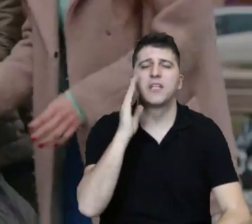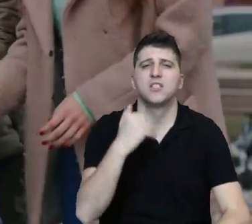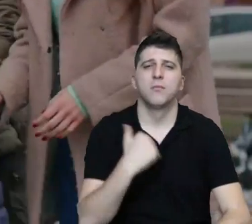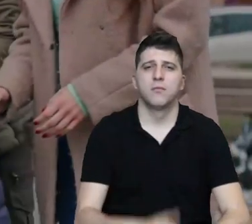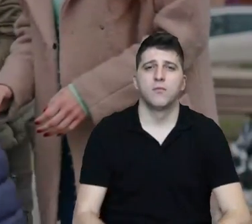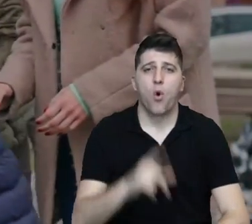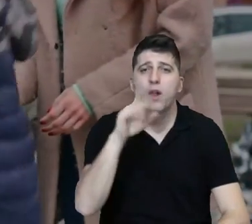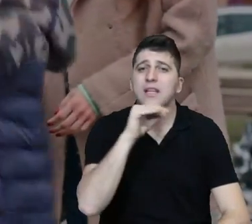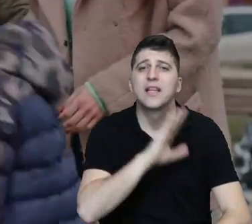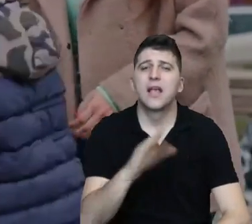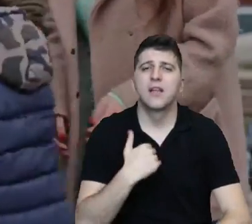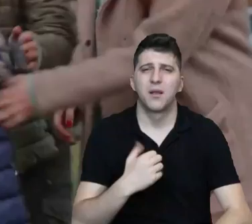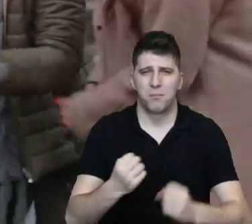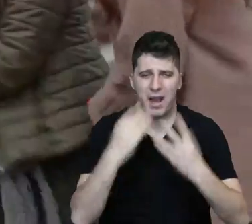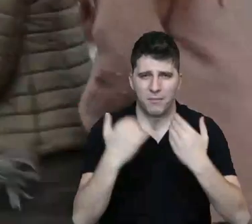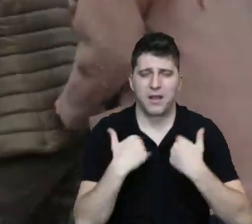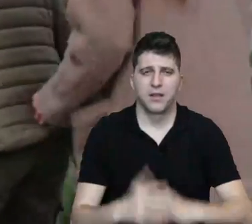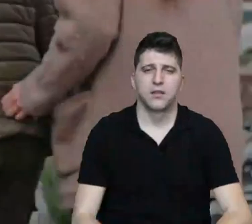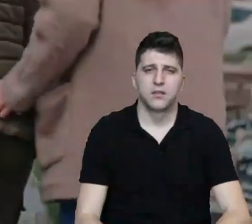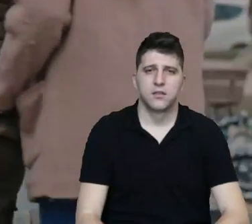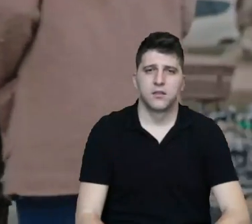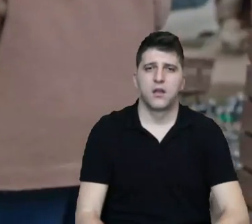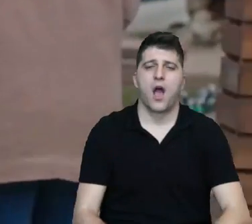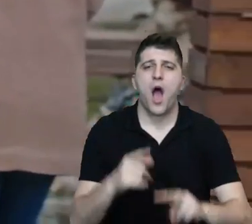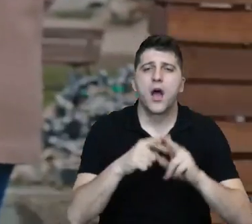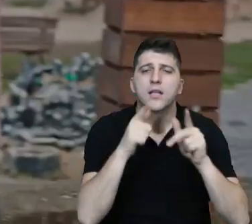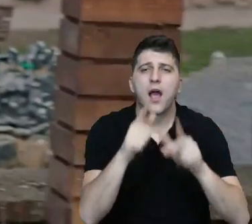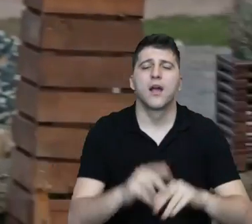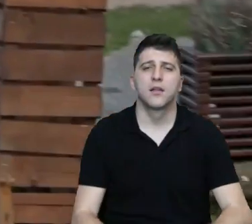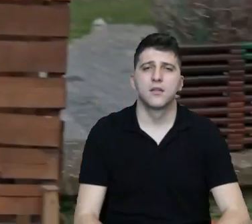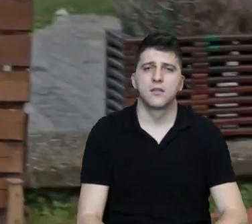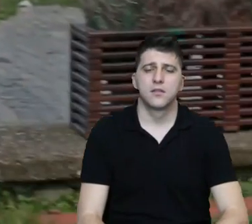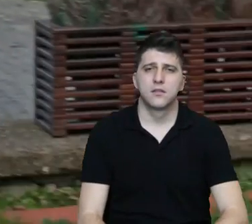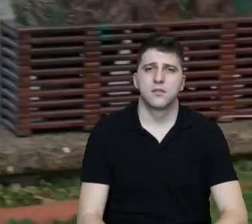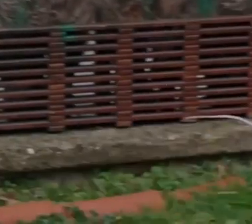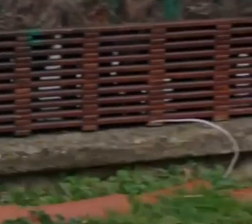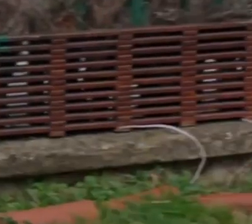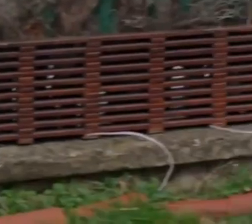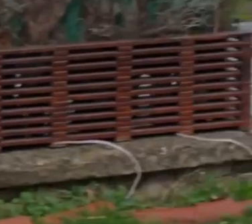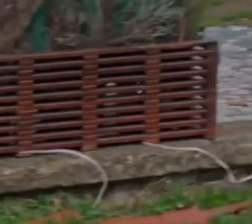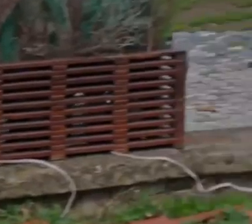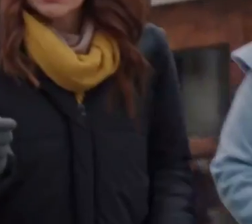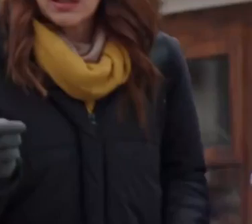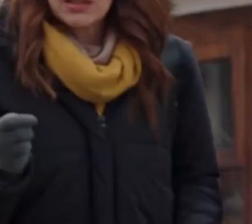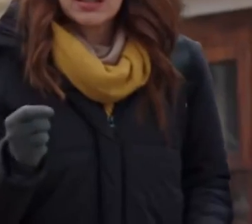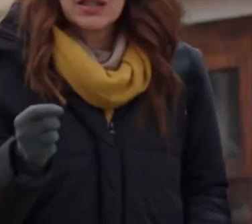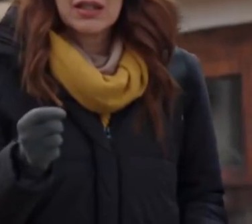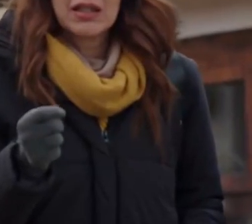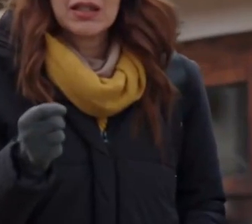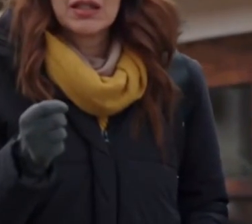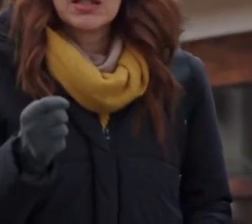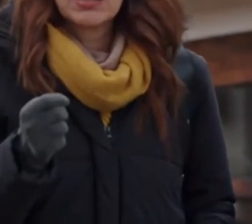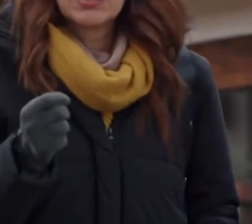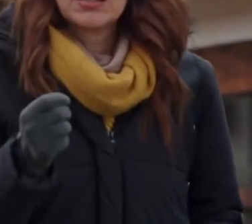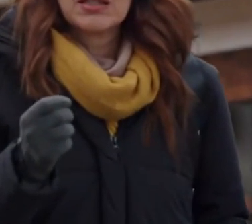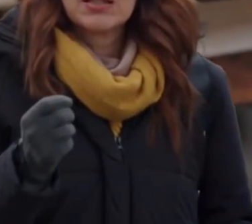gideceğim. O deden değil senin. Bırak beni. Arda! Arda! Elinden kaçıp merdivenlerden indi ve arkasına bakmadan koşa koşa